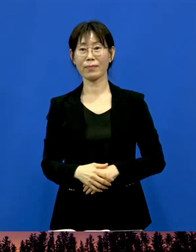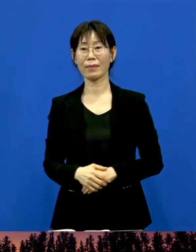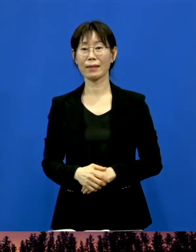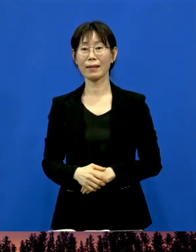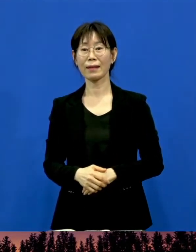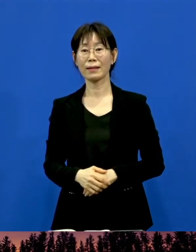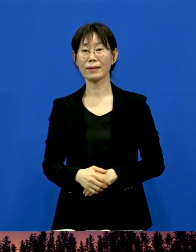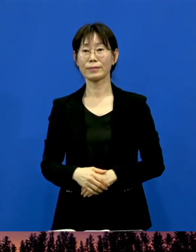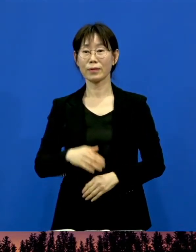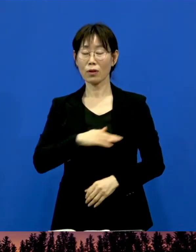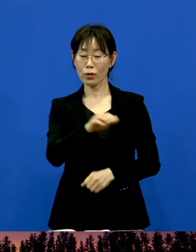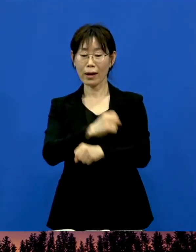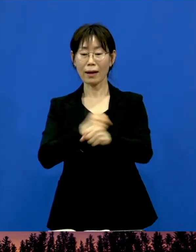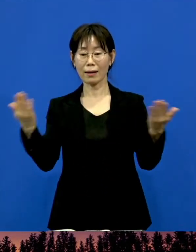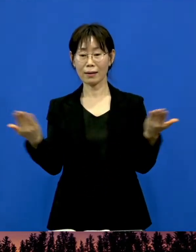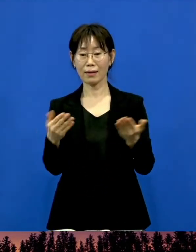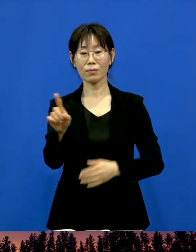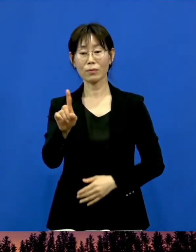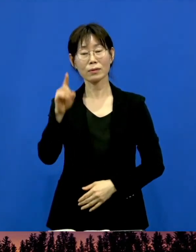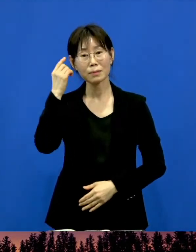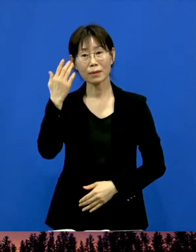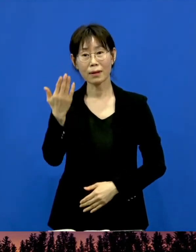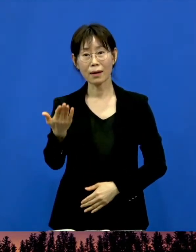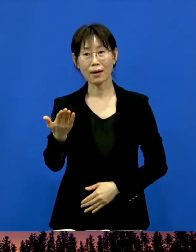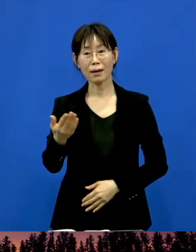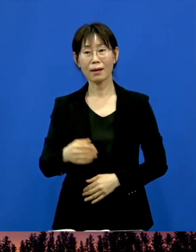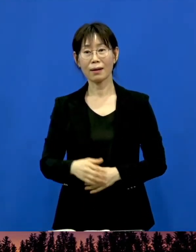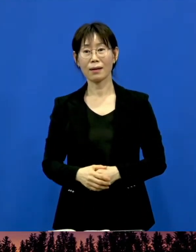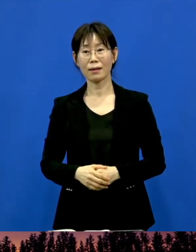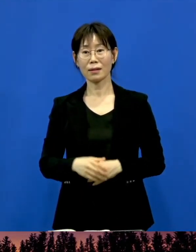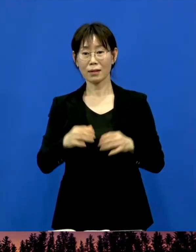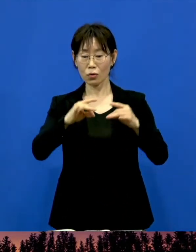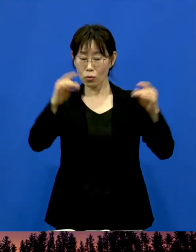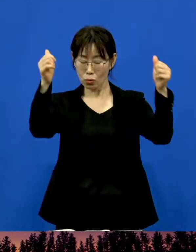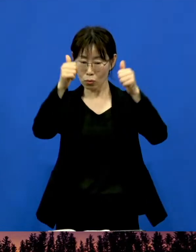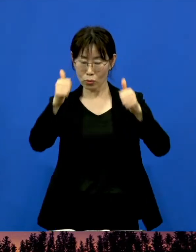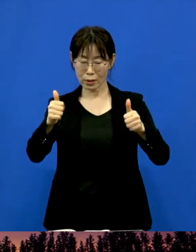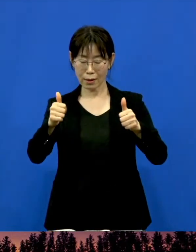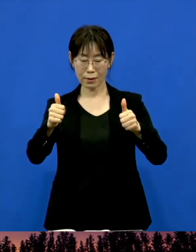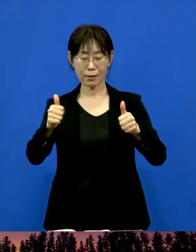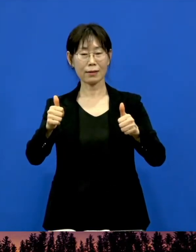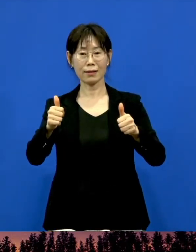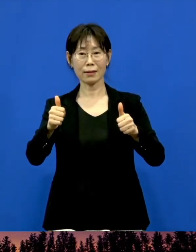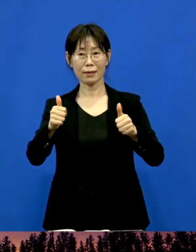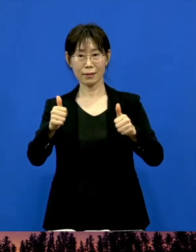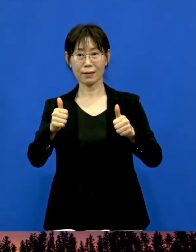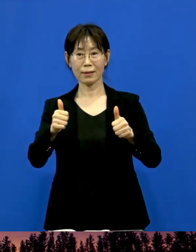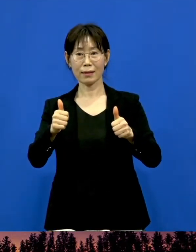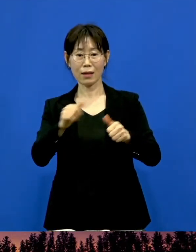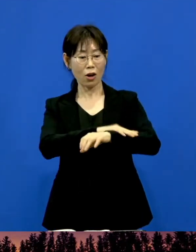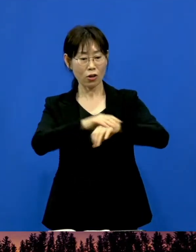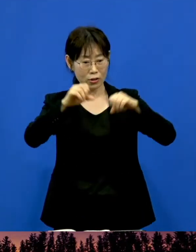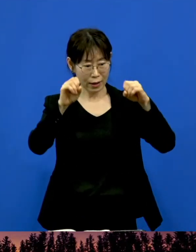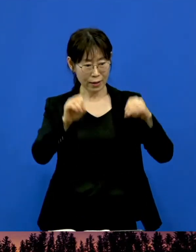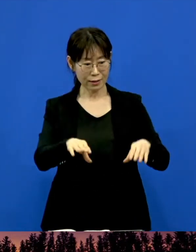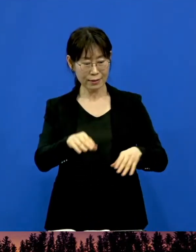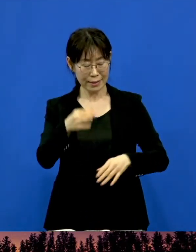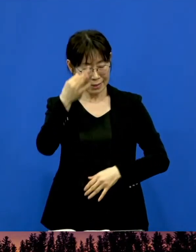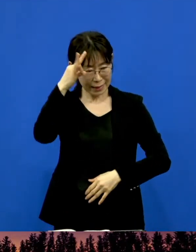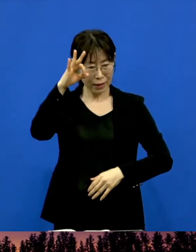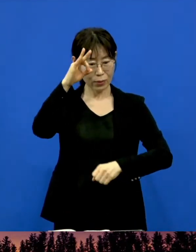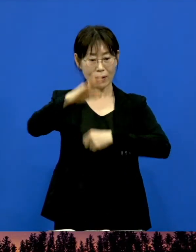그래서 여러분 우리가 할 일은 무엇입니까? 여러분 우상의 실체를 발견하고 하나님에게로 돌아가 하나님을 예배하는